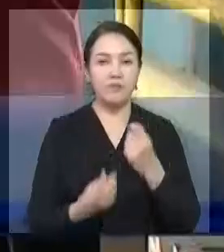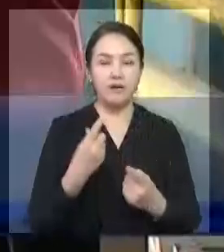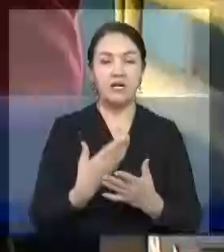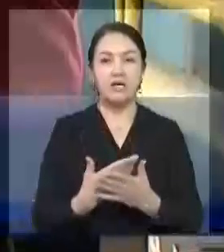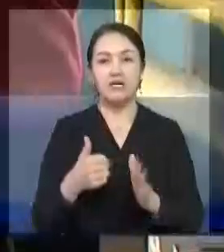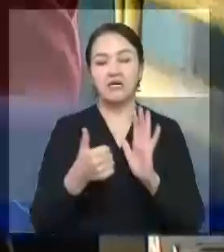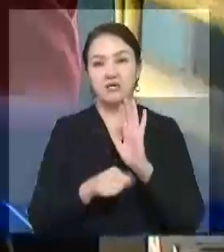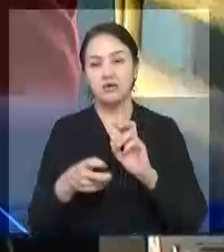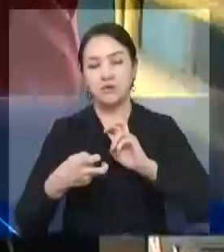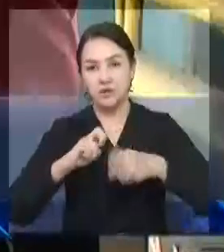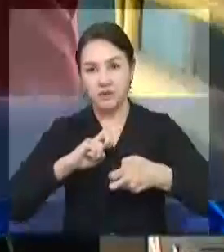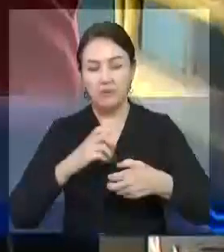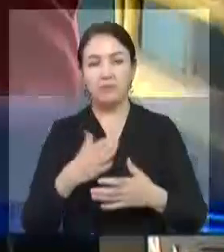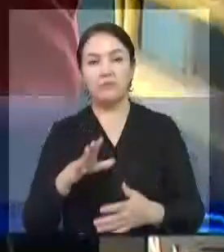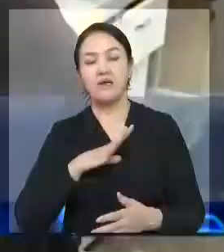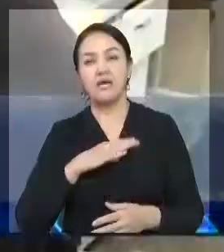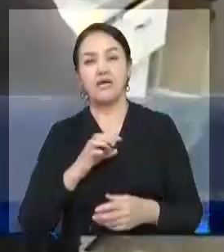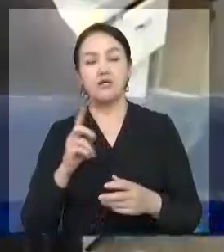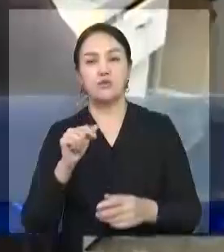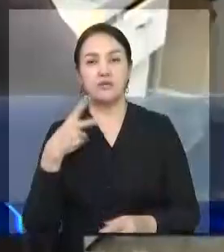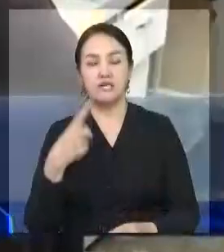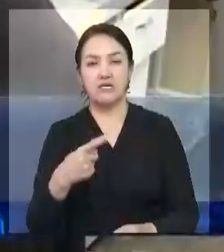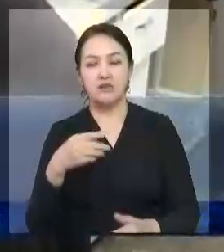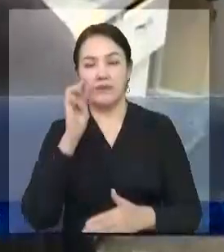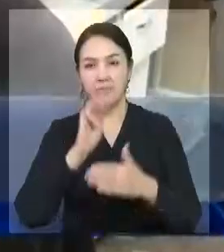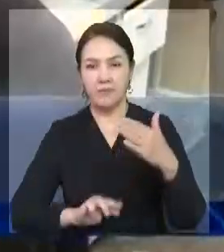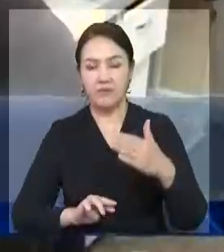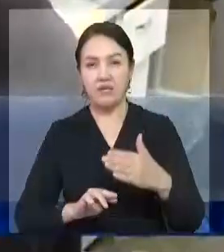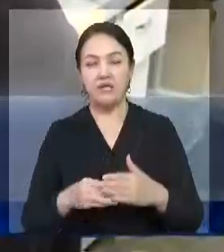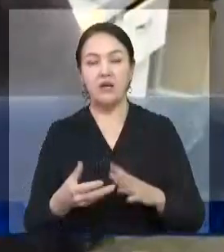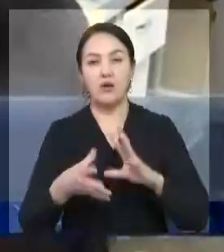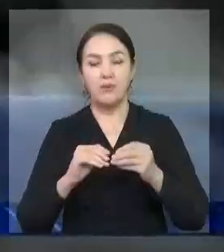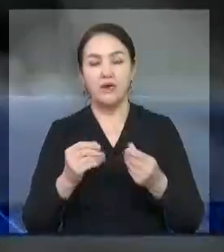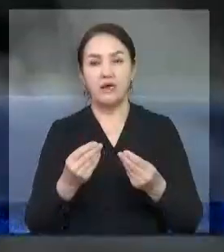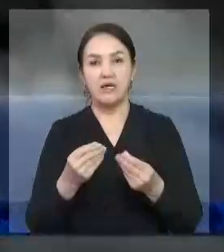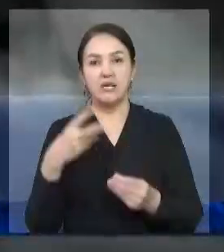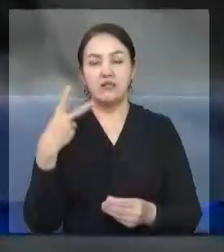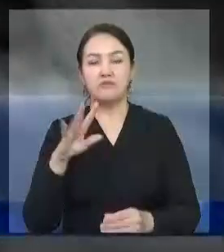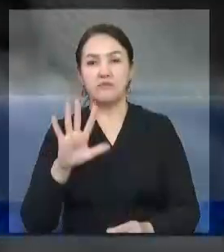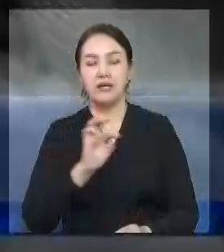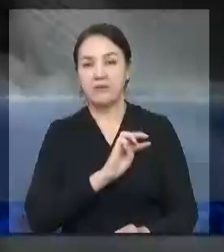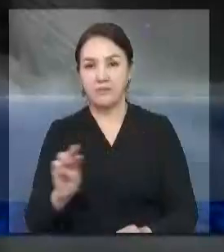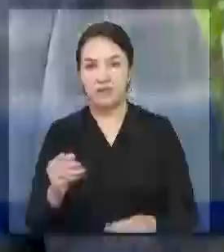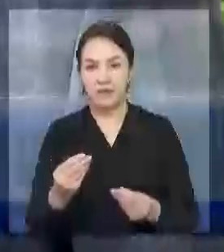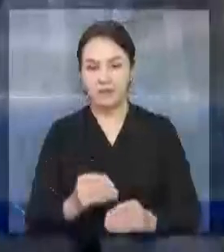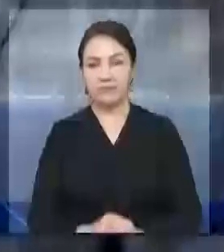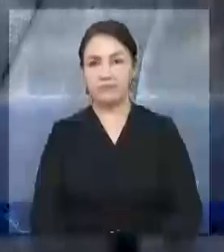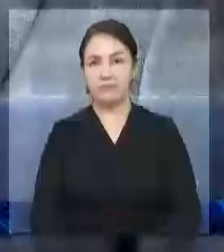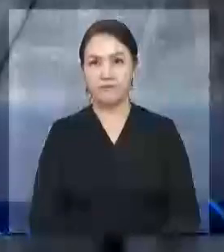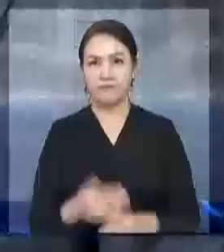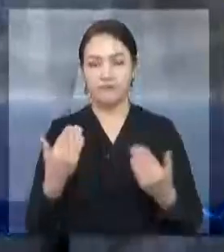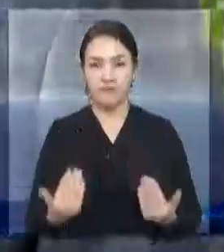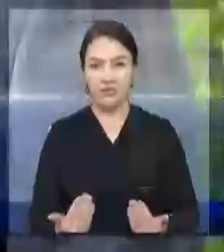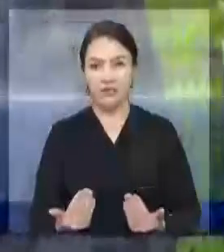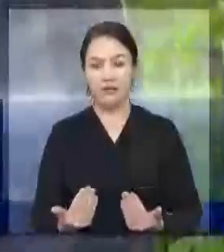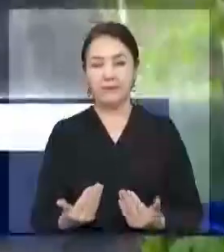около 600 нарушений. Было наложено 130 административных штрафов на общую сумму 25 миллионов тенге. На